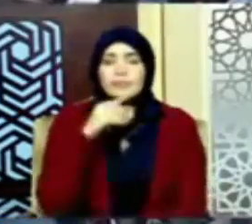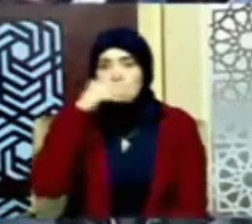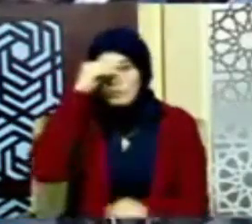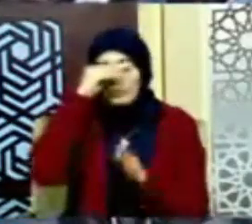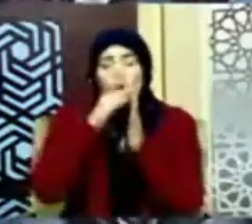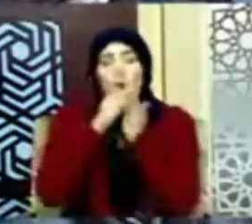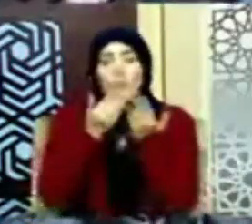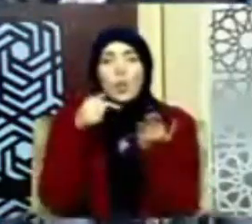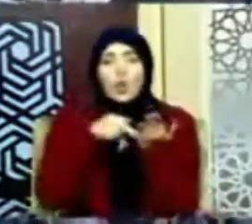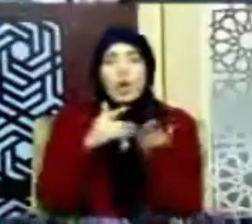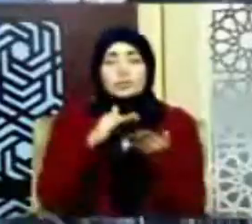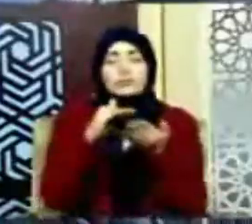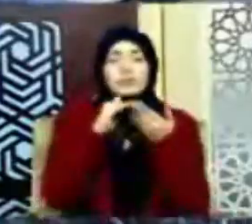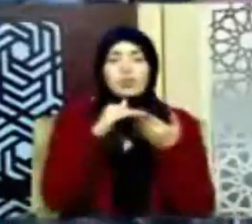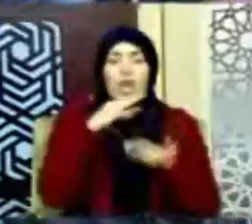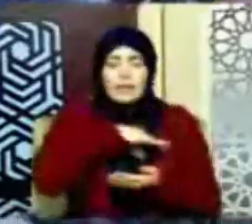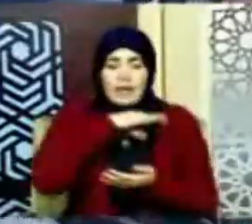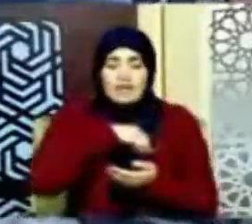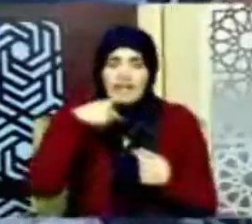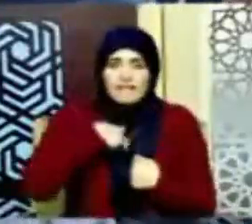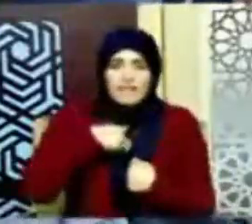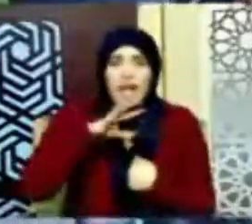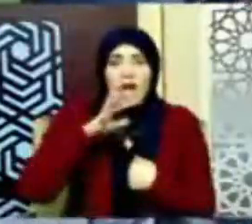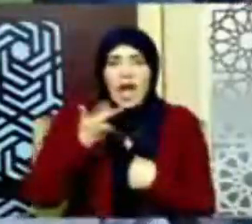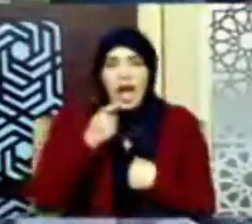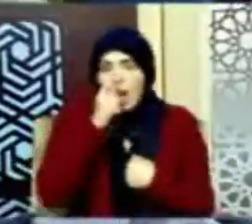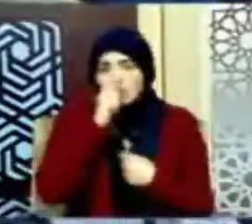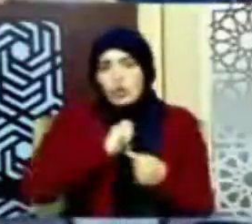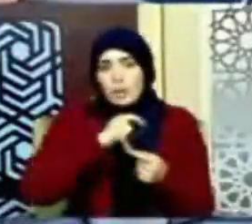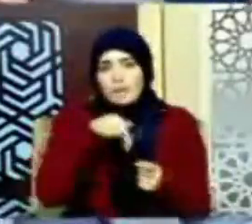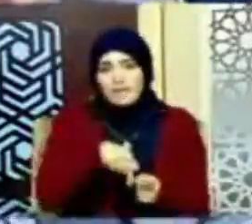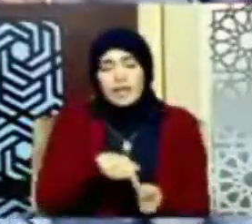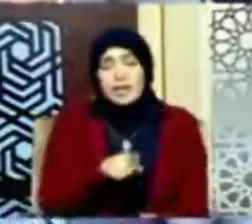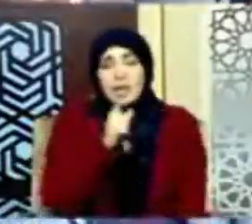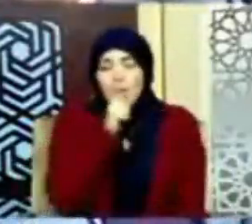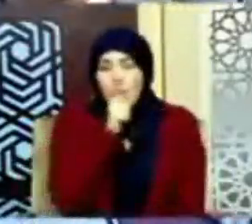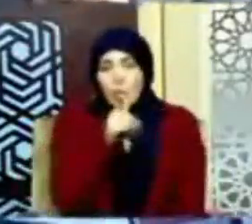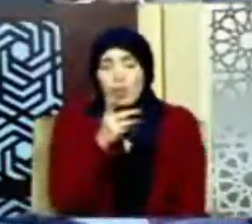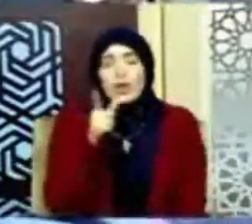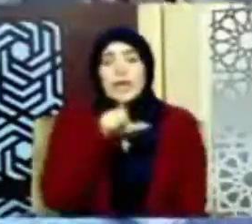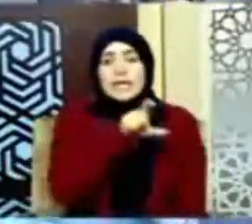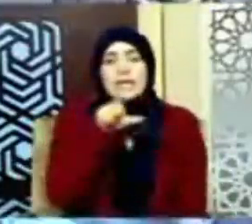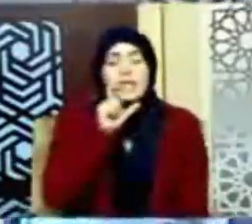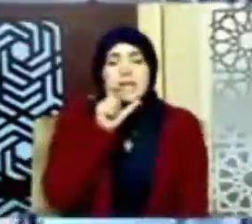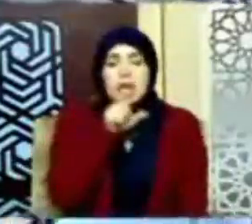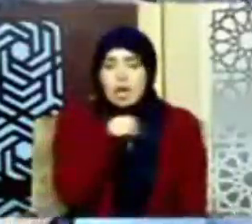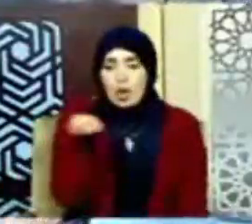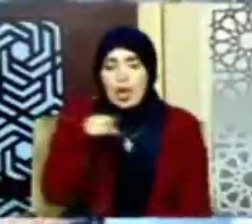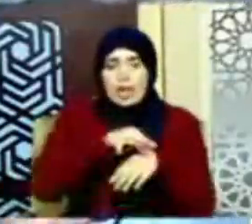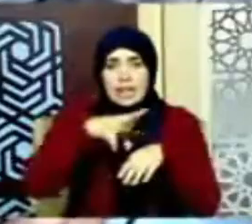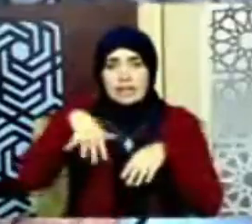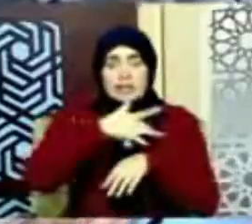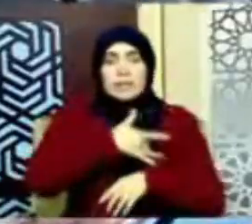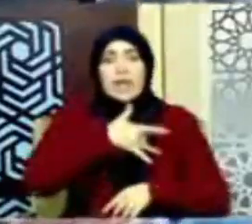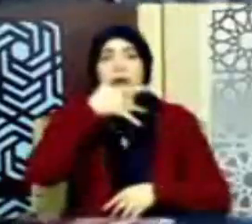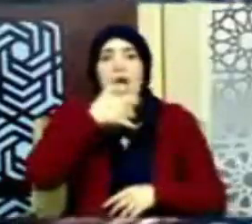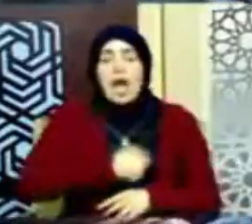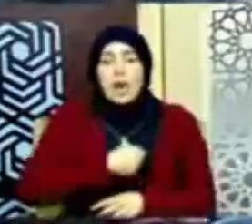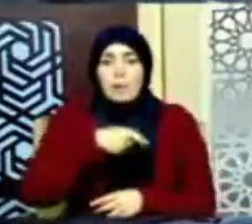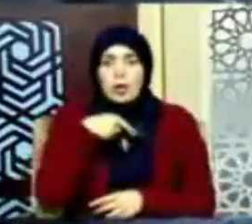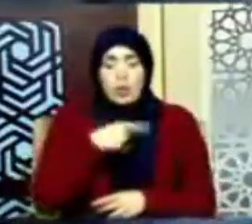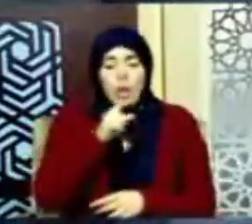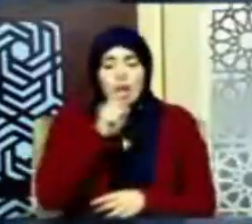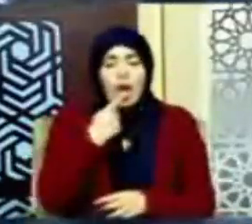عليك، العلم حجة لك أو عليك. يا أيها الذين آمنوا لما تقولون ما لا تفعلون. كبر مقتا عند